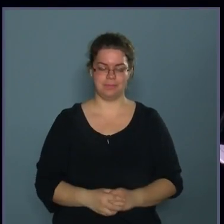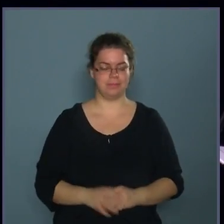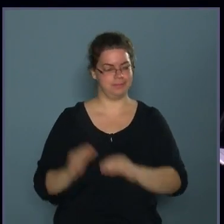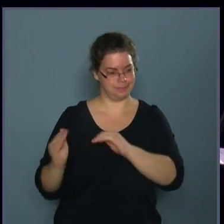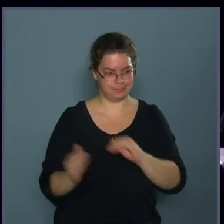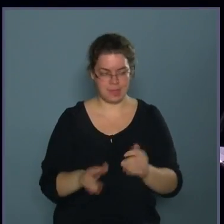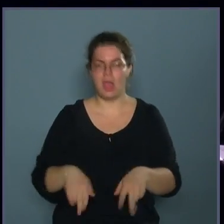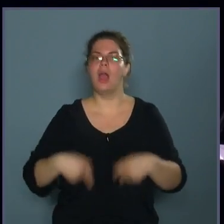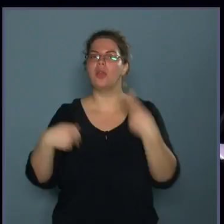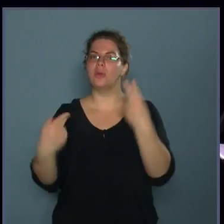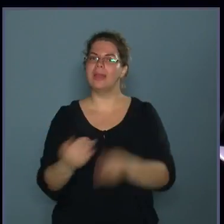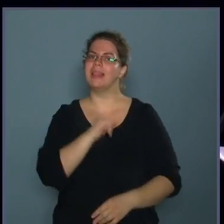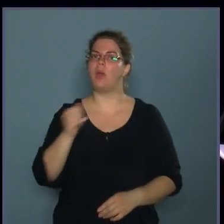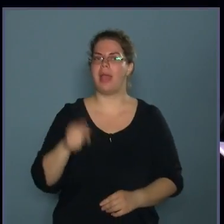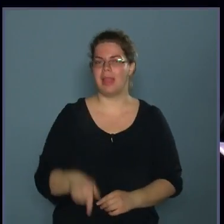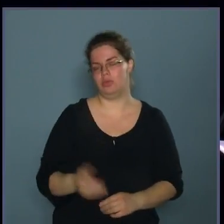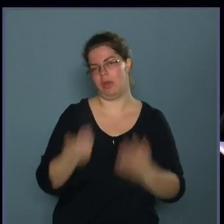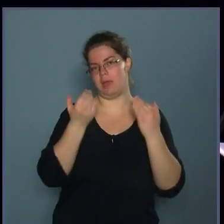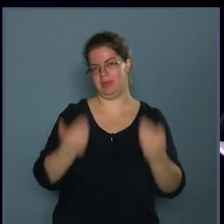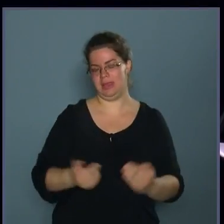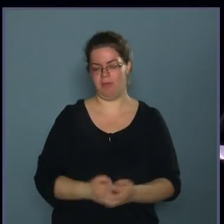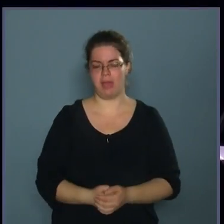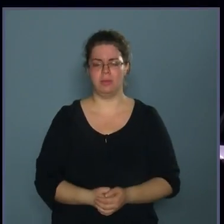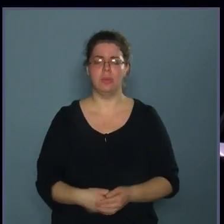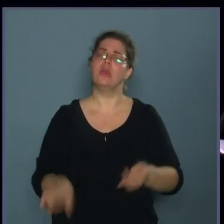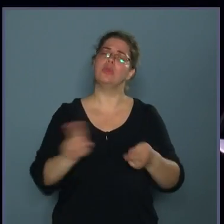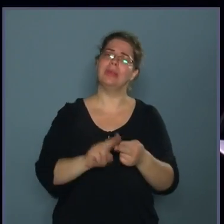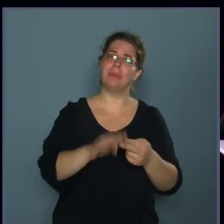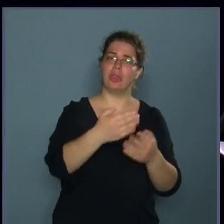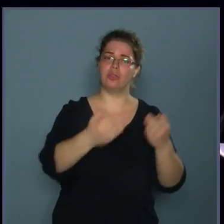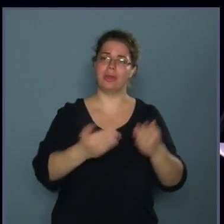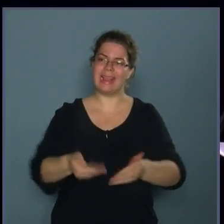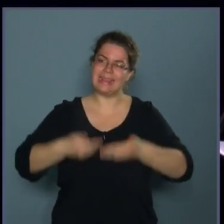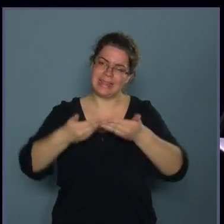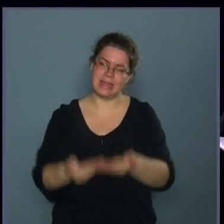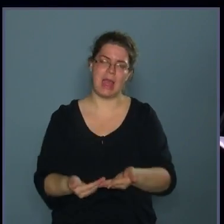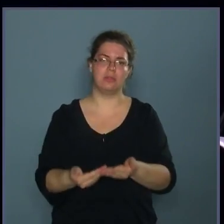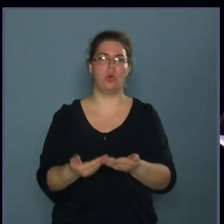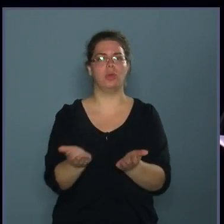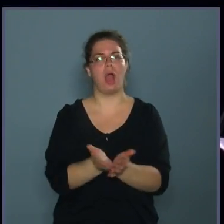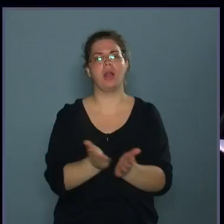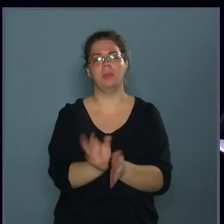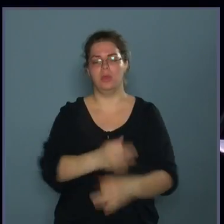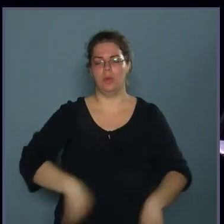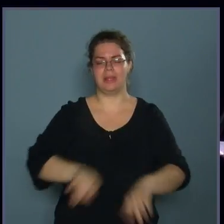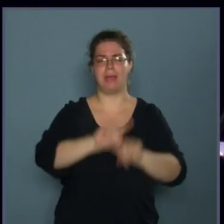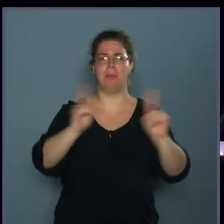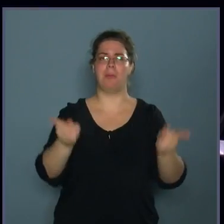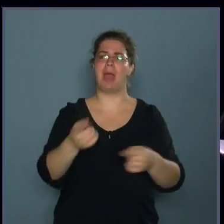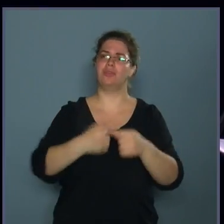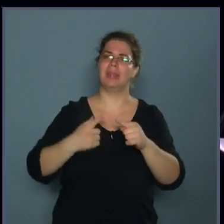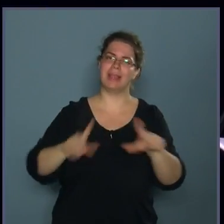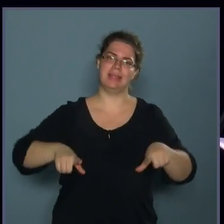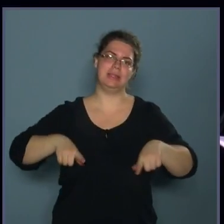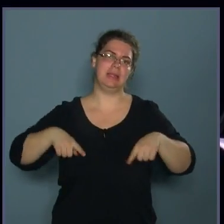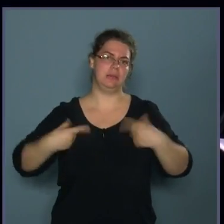következő esztendőre pedig azt kívánom, hogy az ünnepségsorozat kínáljon alkalmat az ország más részein élők